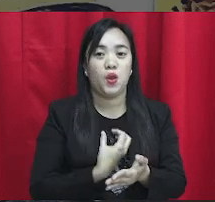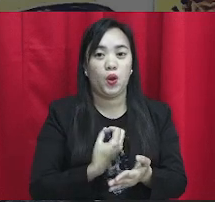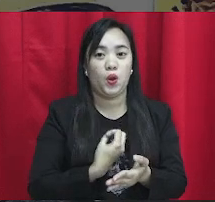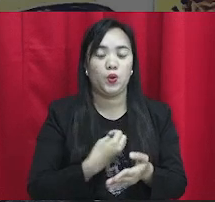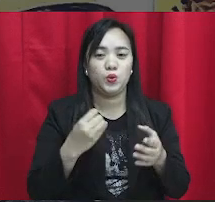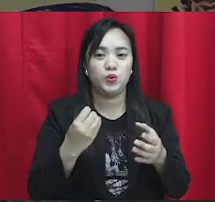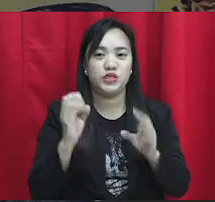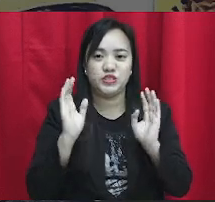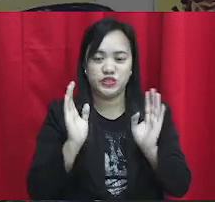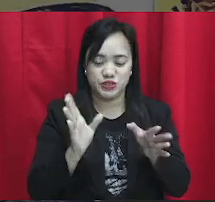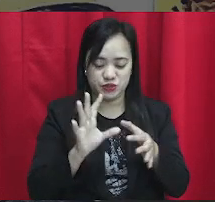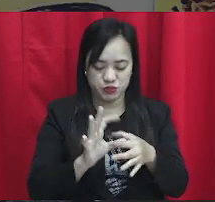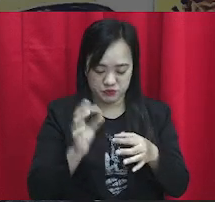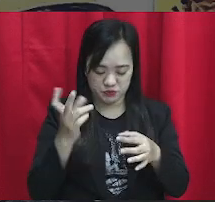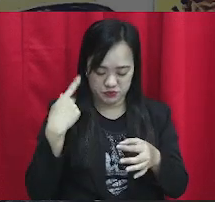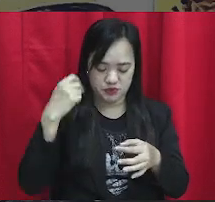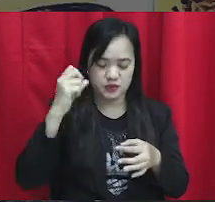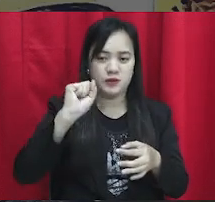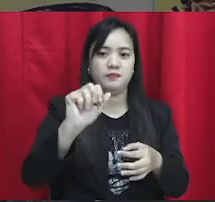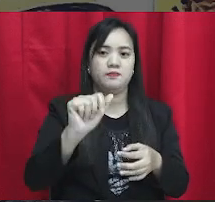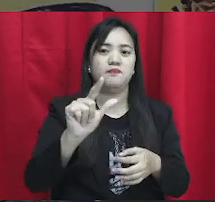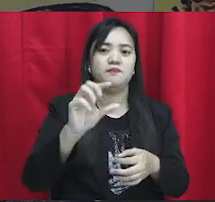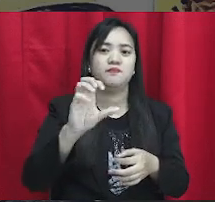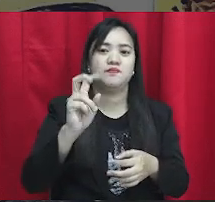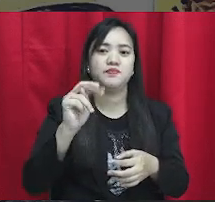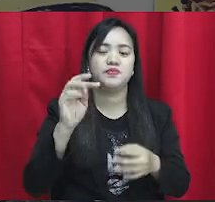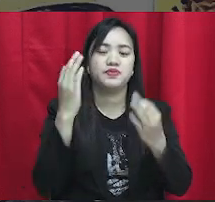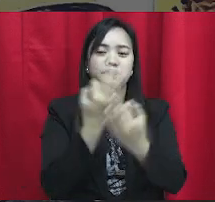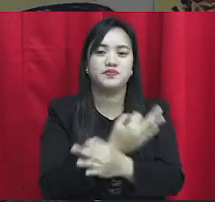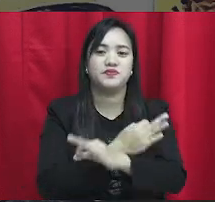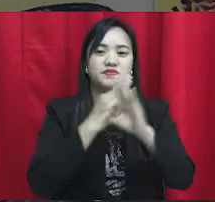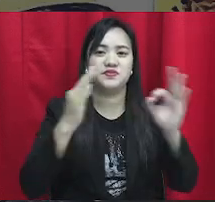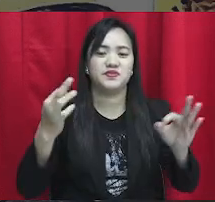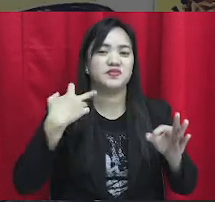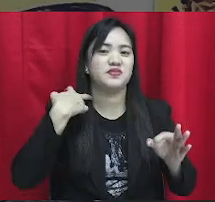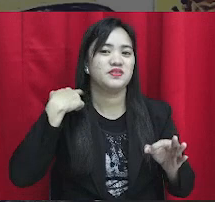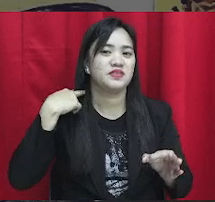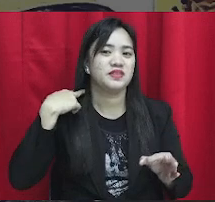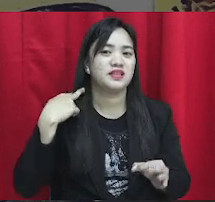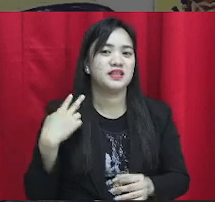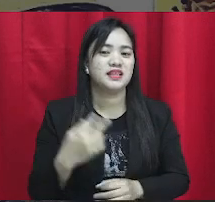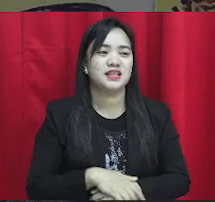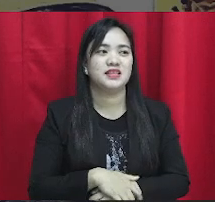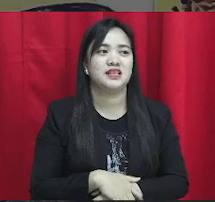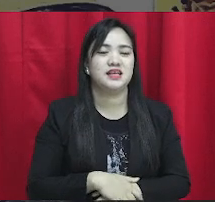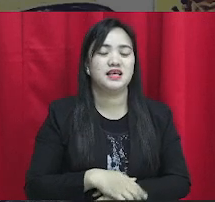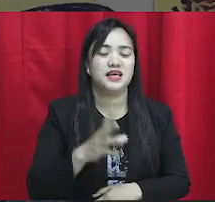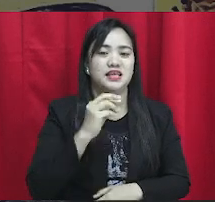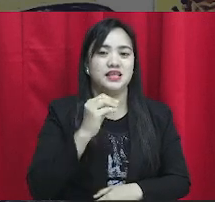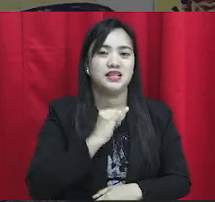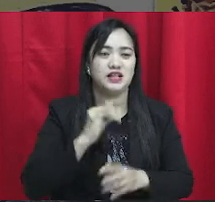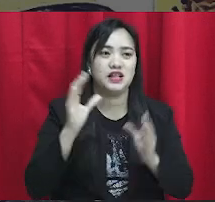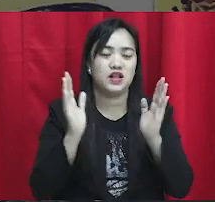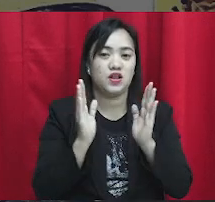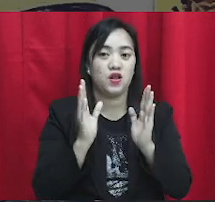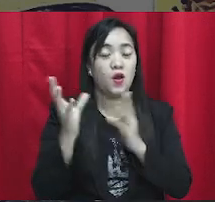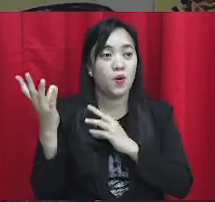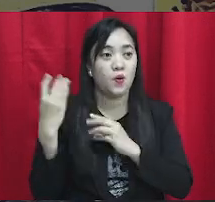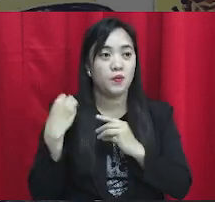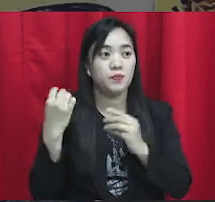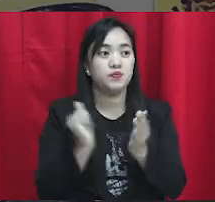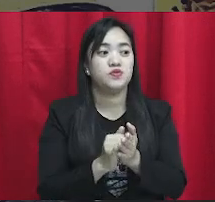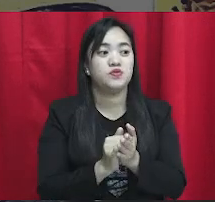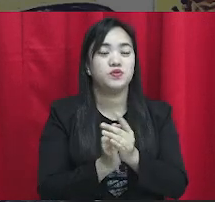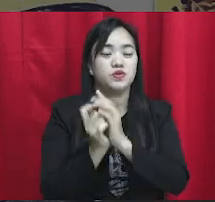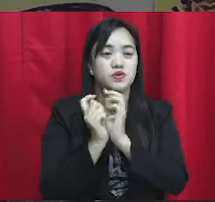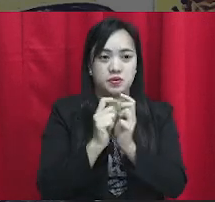po niyan sa inyo na may free haircut niya si Brother Gerald. And palapanalangin namin lang, sana ay madalaw nyo rin kami kasama na inyong pamilya